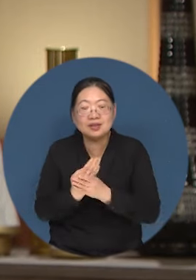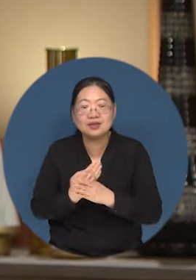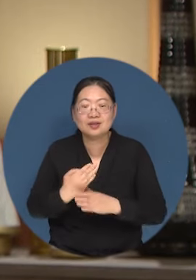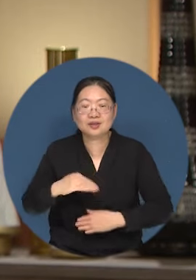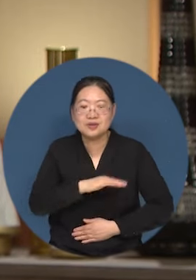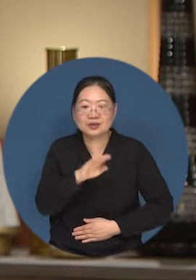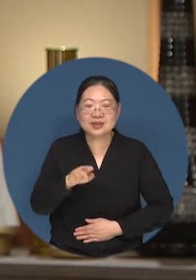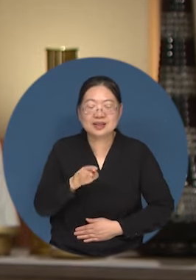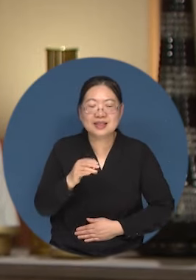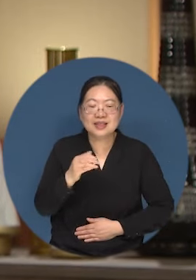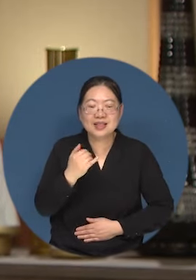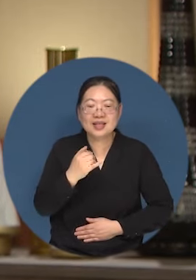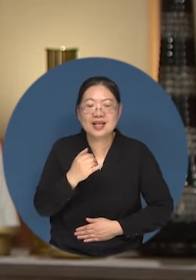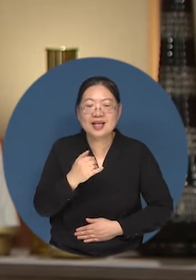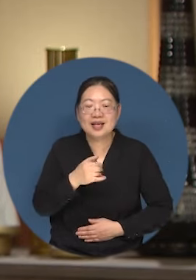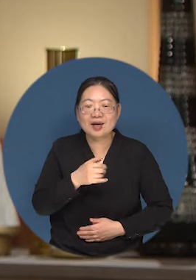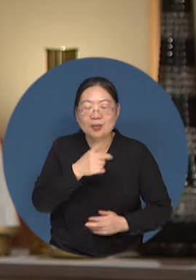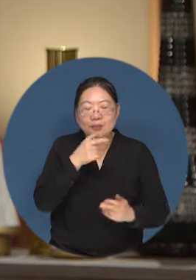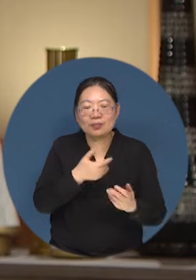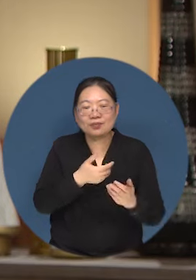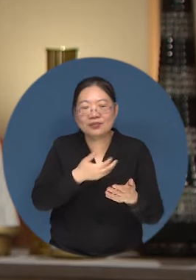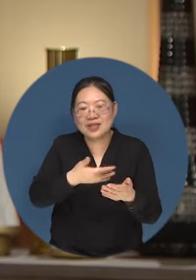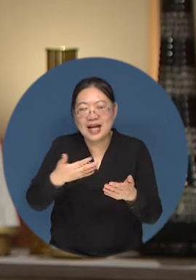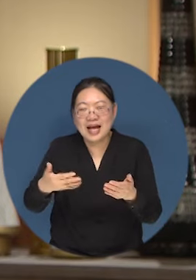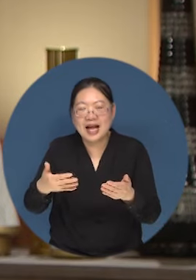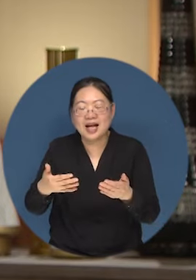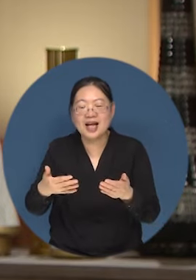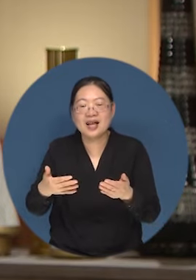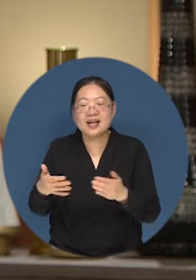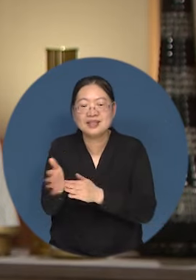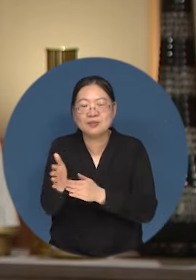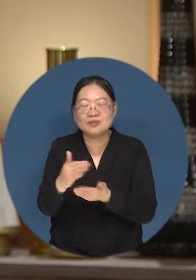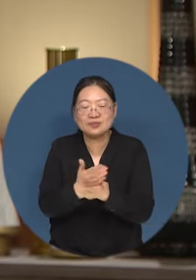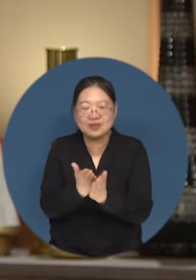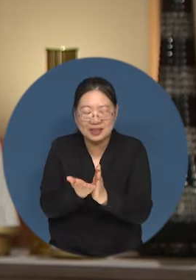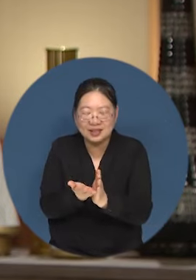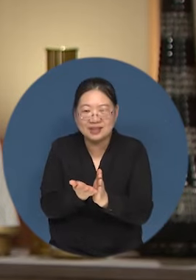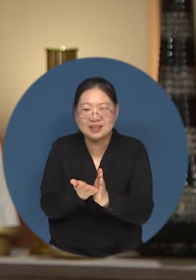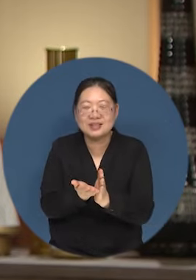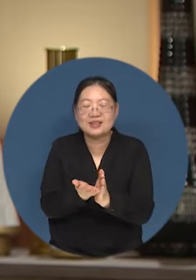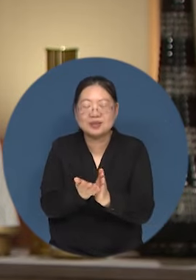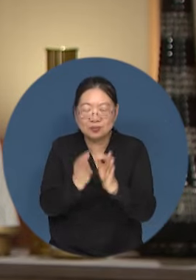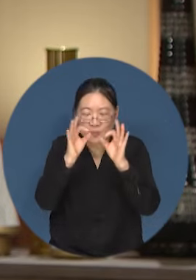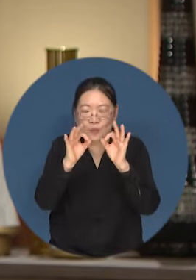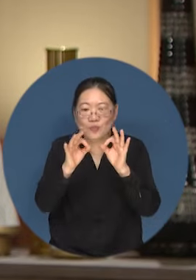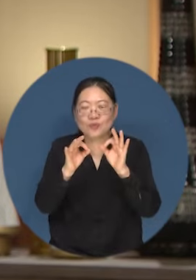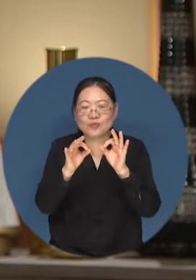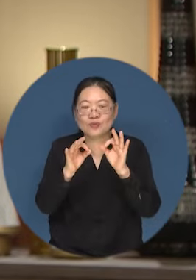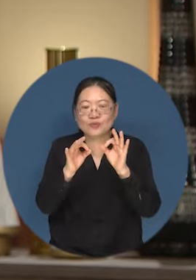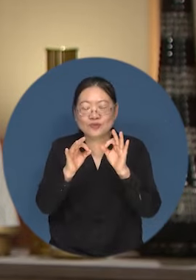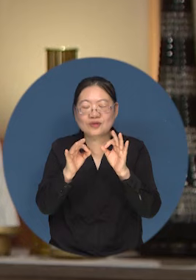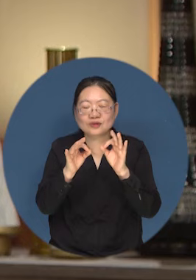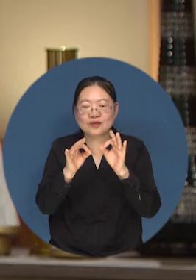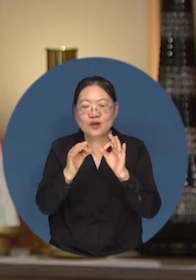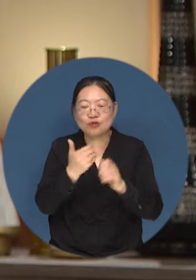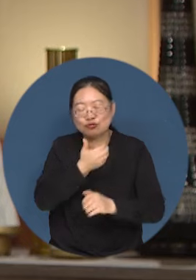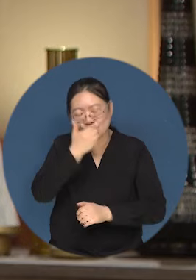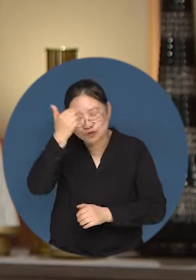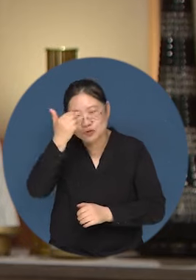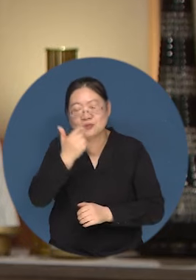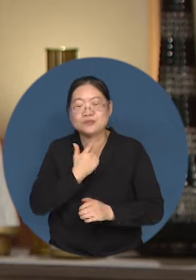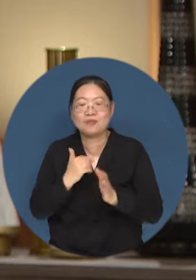우리 민물고기 100가지 이런 책들을 보면서 생물학자의 꿈을 좀 키웠었는데 예, 예. 고등학생 때 그